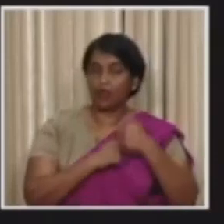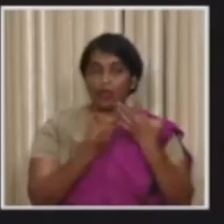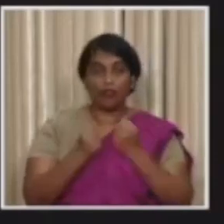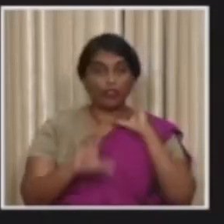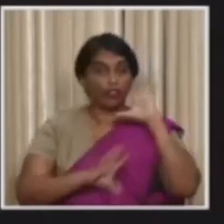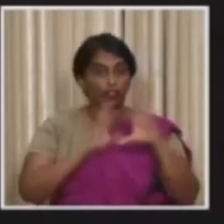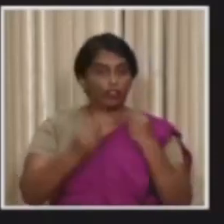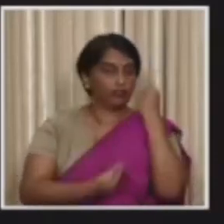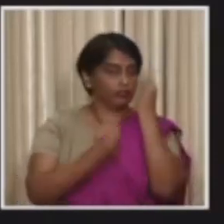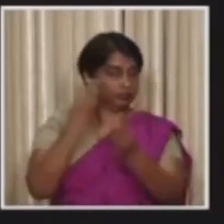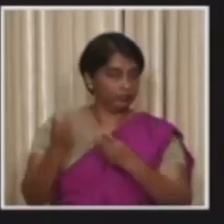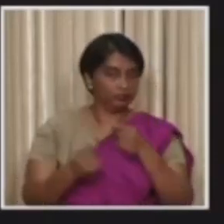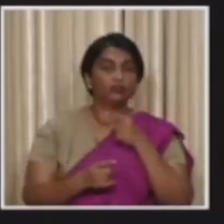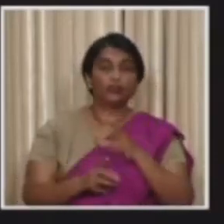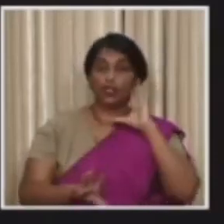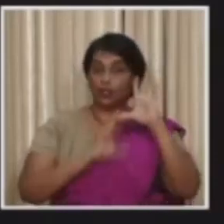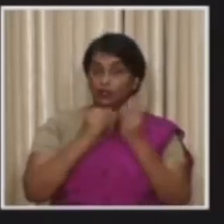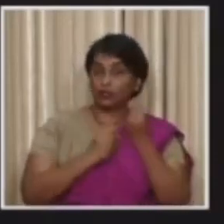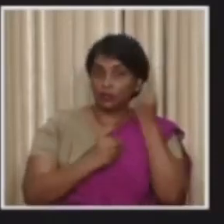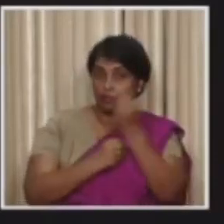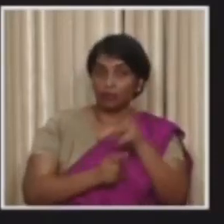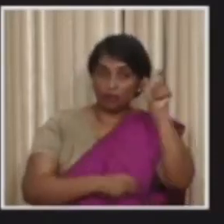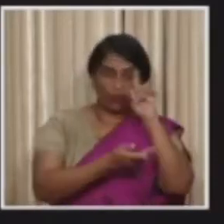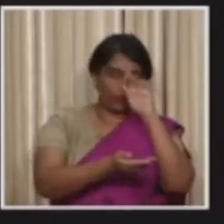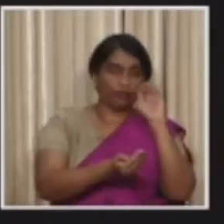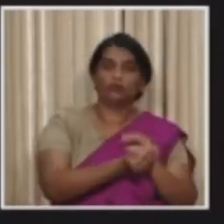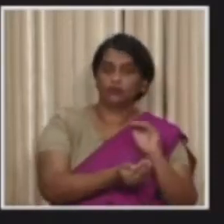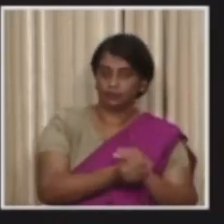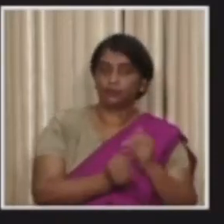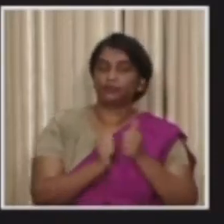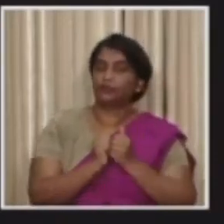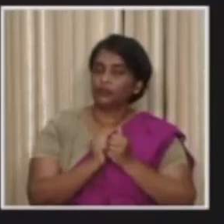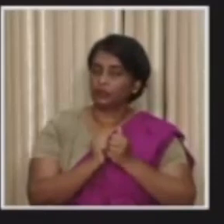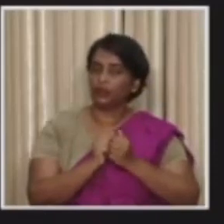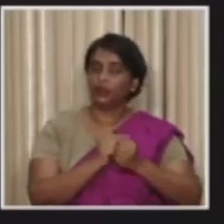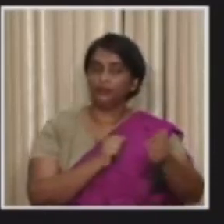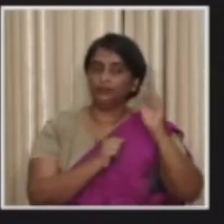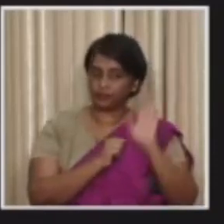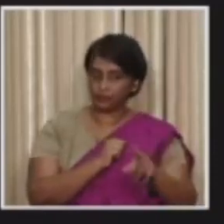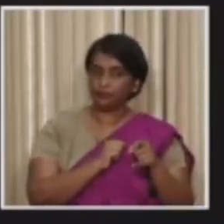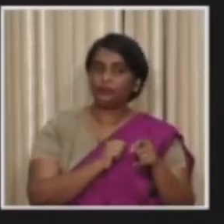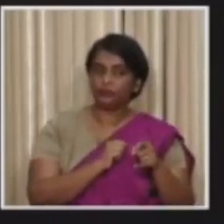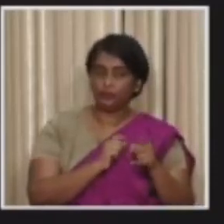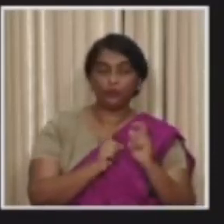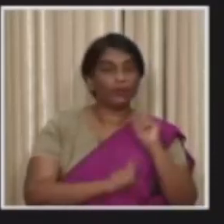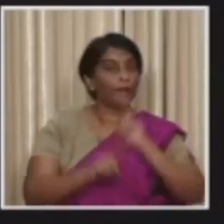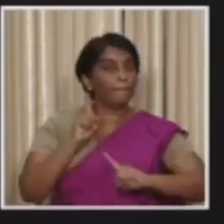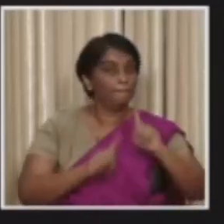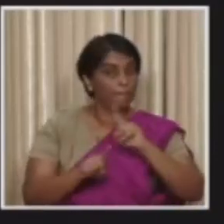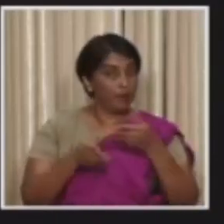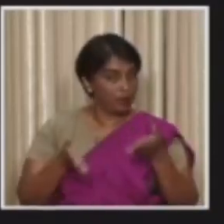තොරතුරු ටික ලබා දීලා තොරතුරු ලබා දෙන්නන් ආරක්ෂා කරගෙන මේ වැඩේ කරගෙන යාම සඳහා